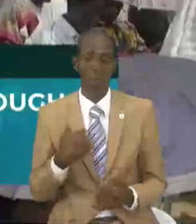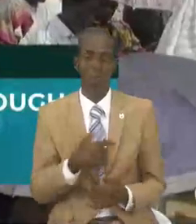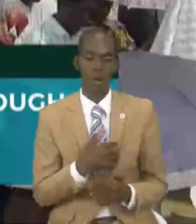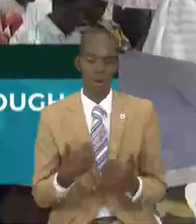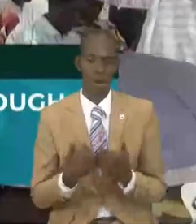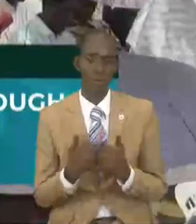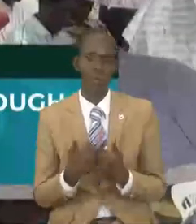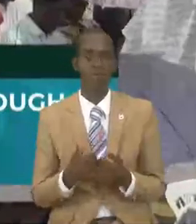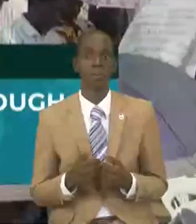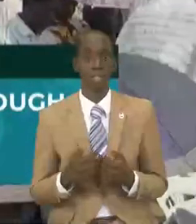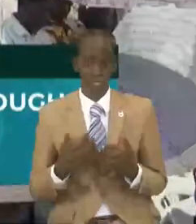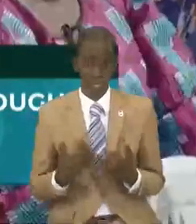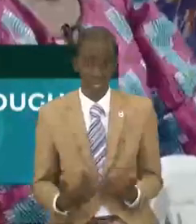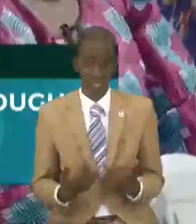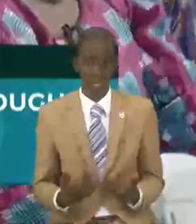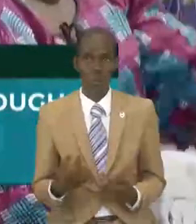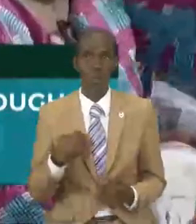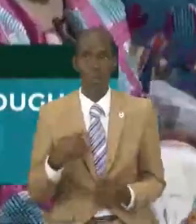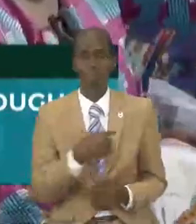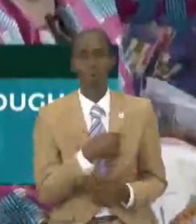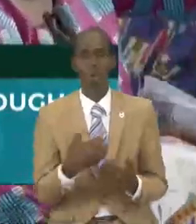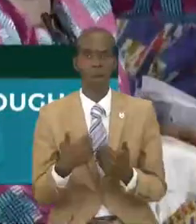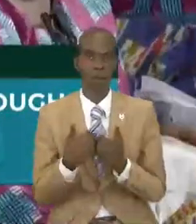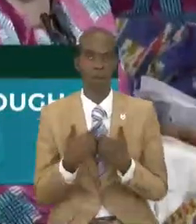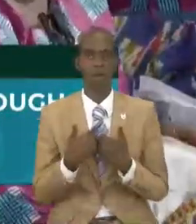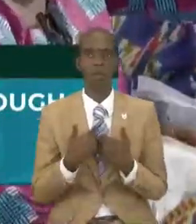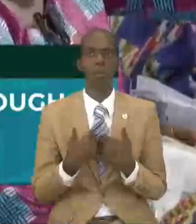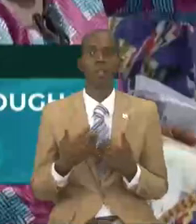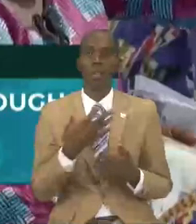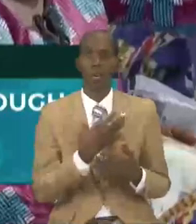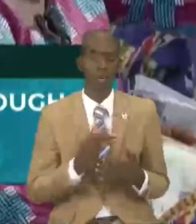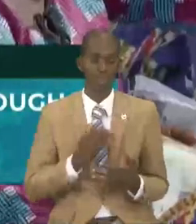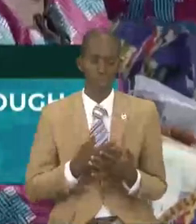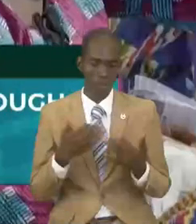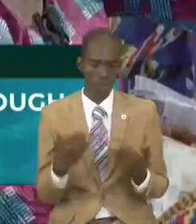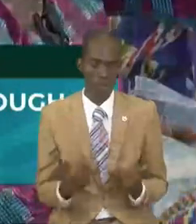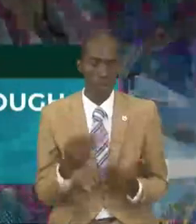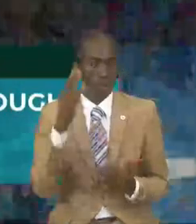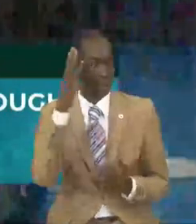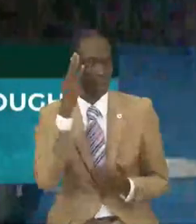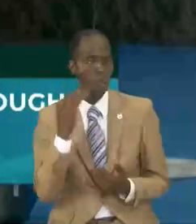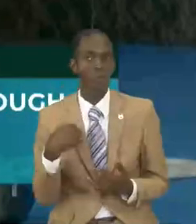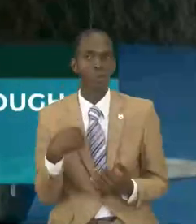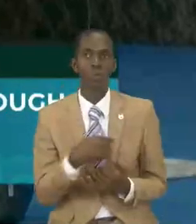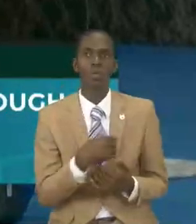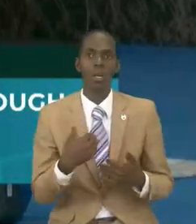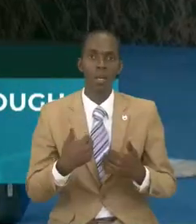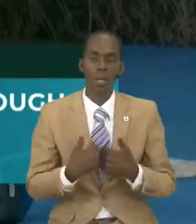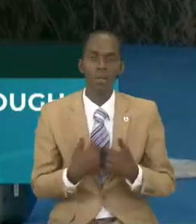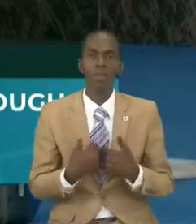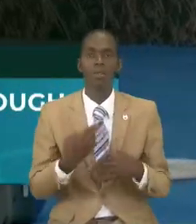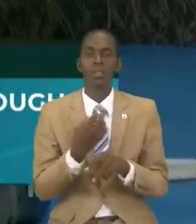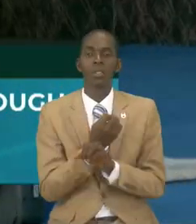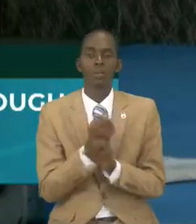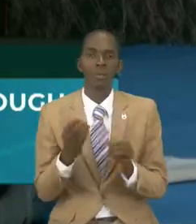avons, ce jour-ci, nous avons, et notre expérience présente, nous avons, en lui,